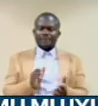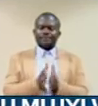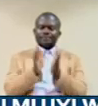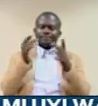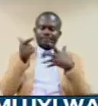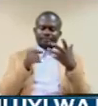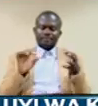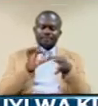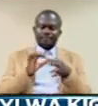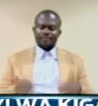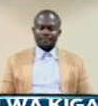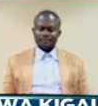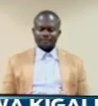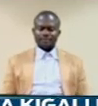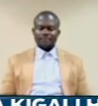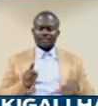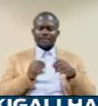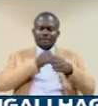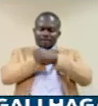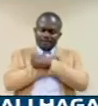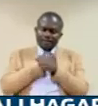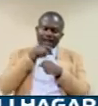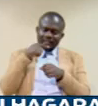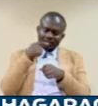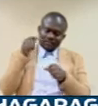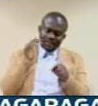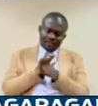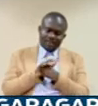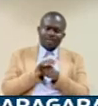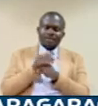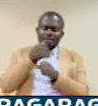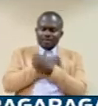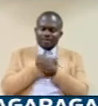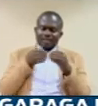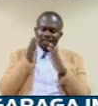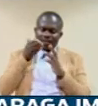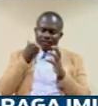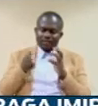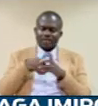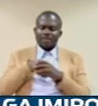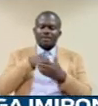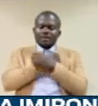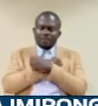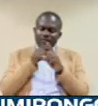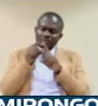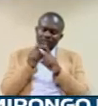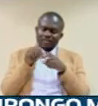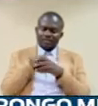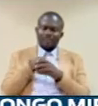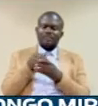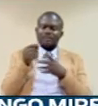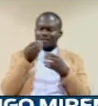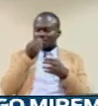hari ibyo abantu bahurizaho. Abantu bakunda inyama cyane, bagakunda ifiriti, bagakunda umuceri n'amashaza, ibintu nyine